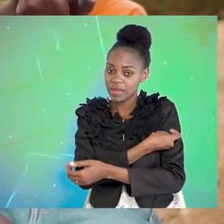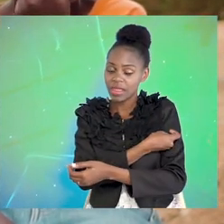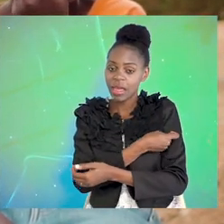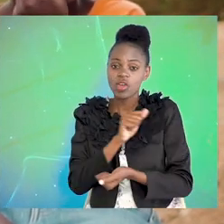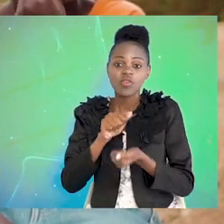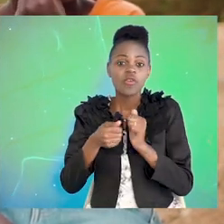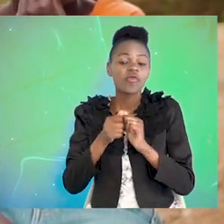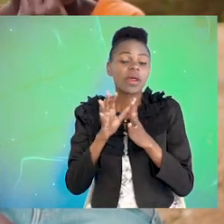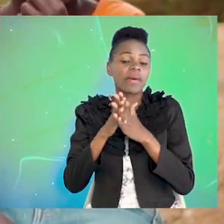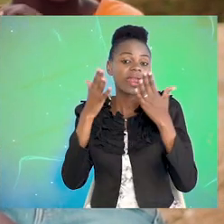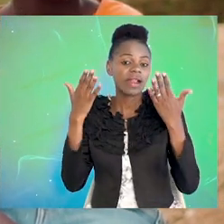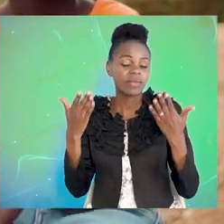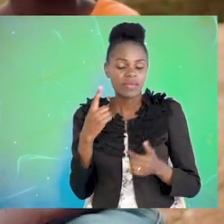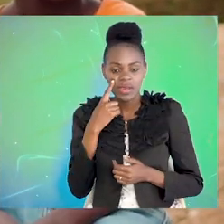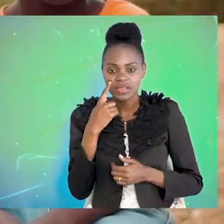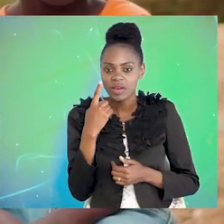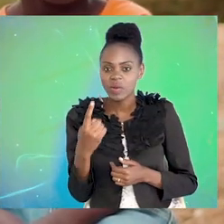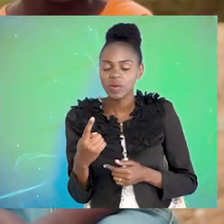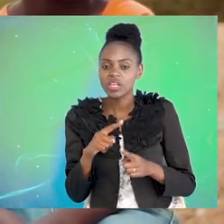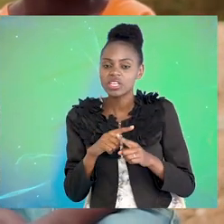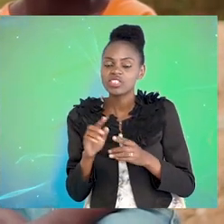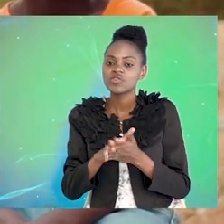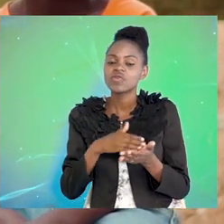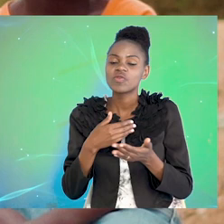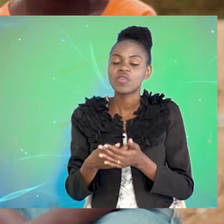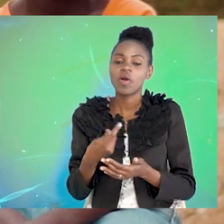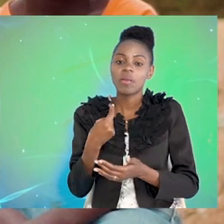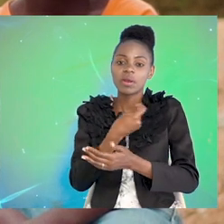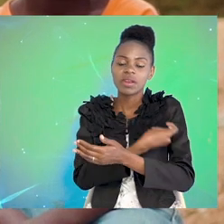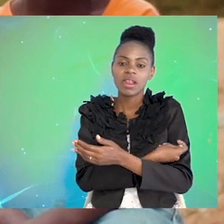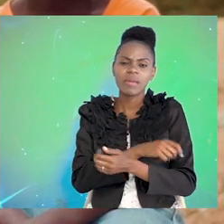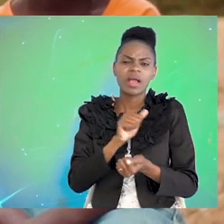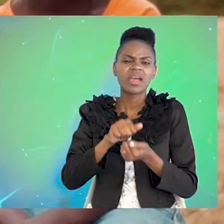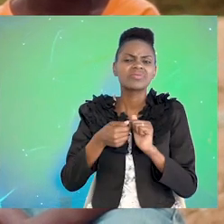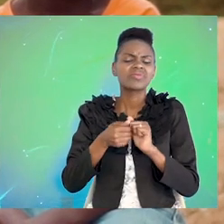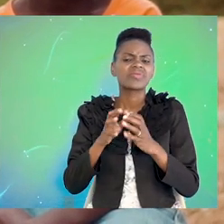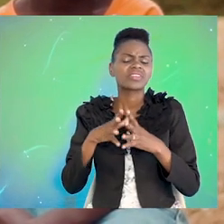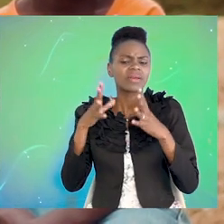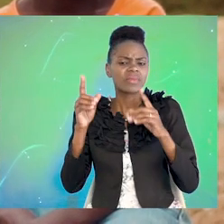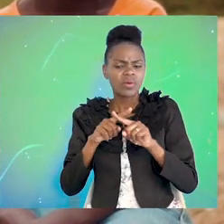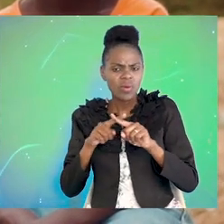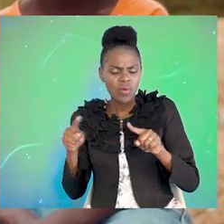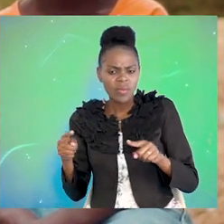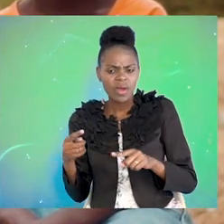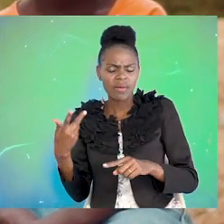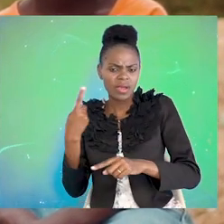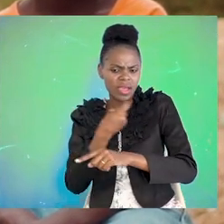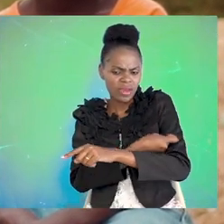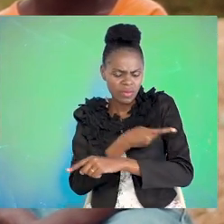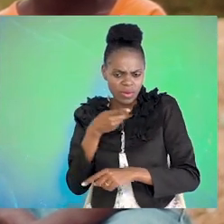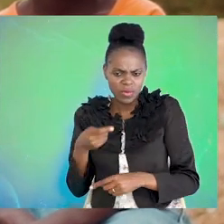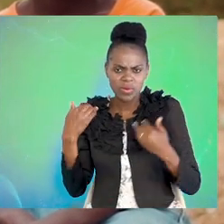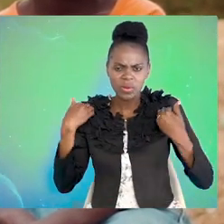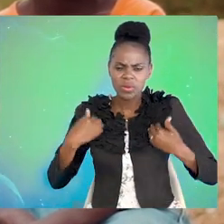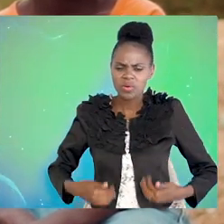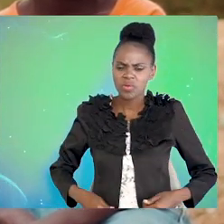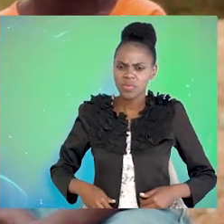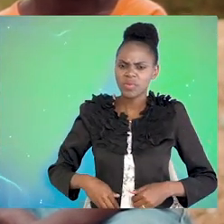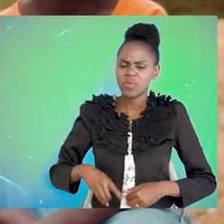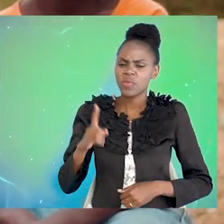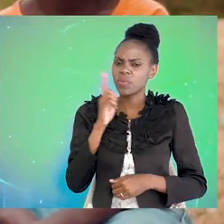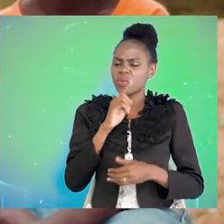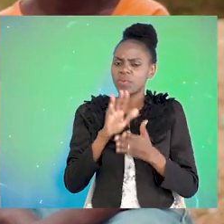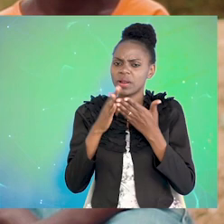panabe chofuna chini wese chimene tinachiona chifukwa katemera meti mavira amakhandizo vuta ndi zina koma atatabesa katemera taifodi thupi panabe kutentha